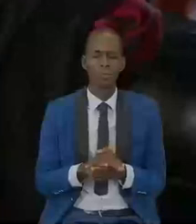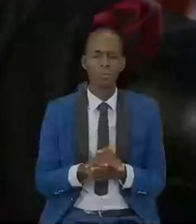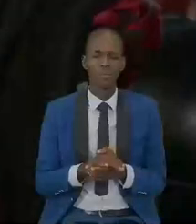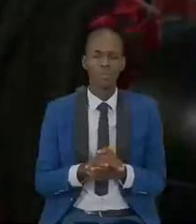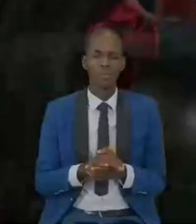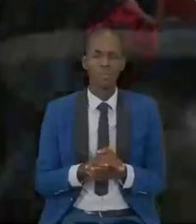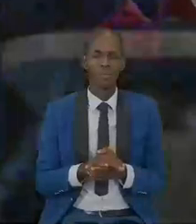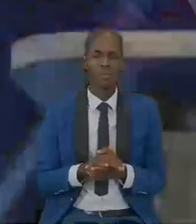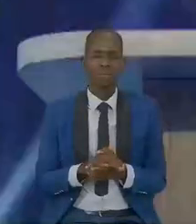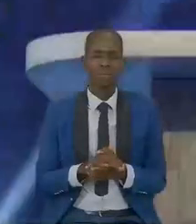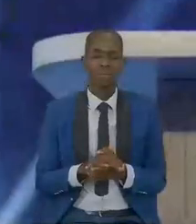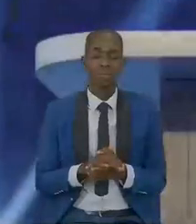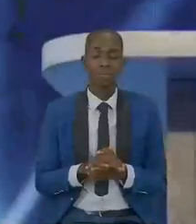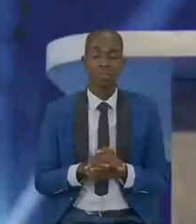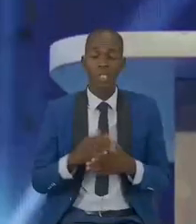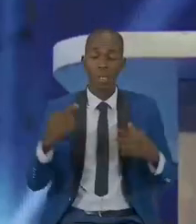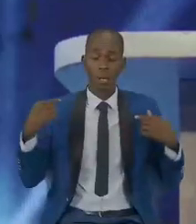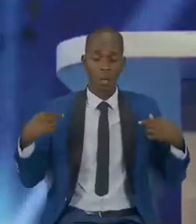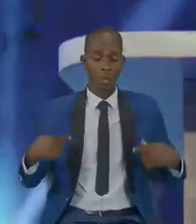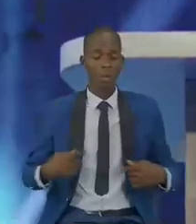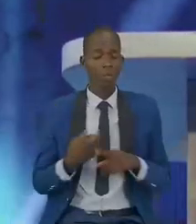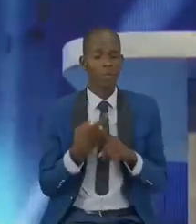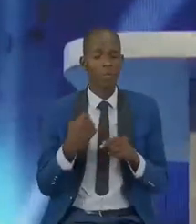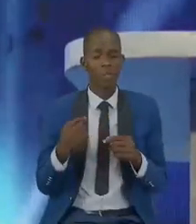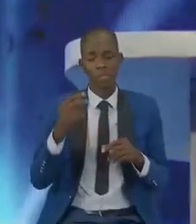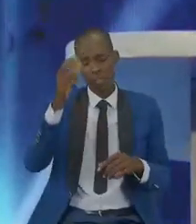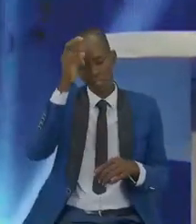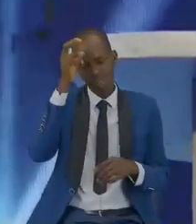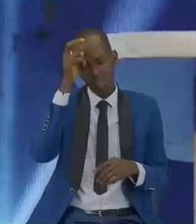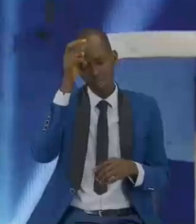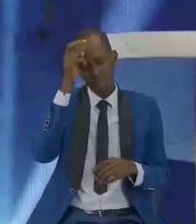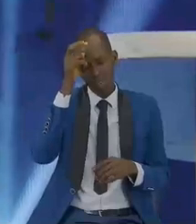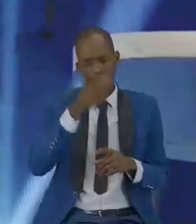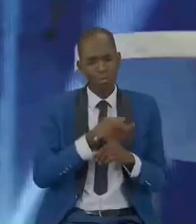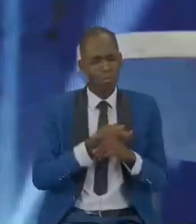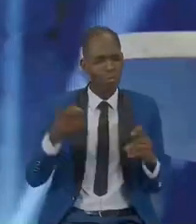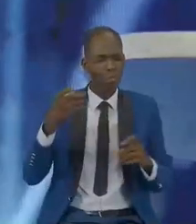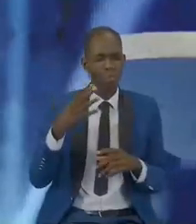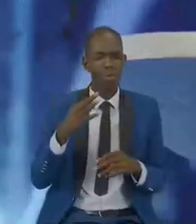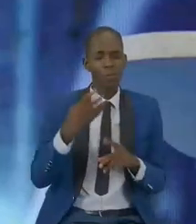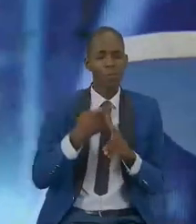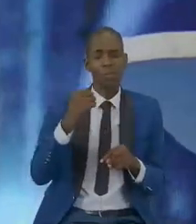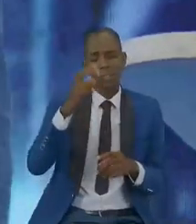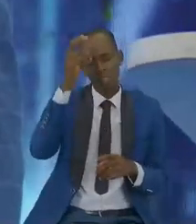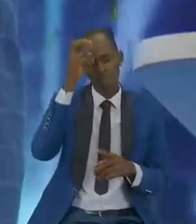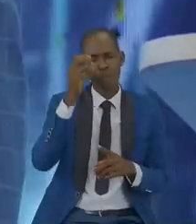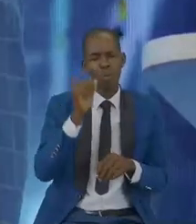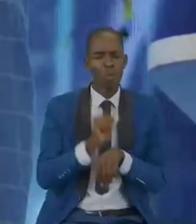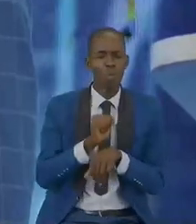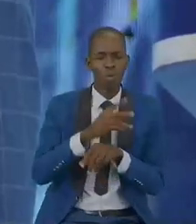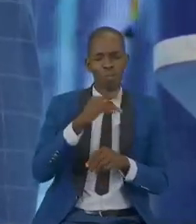j'anéantis, je neutralise cela au nom de Jésus-Christ. L'affliction du diable, les tourments du